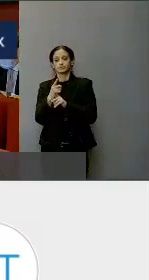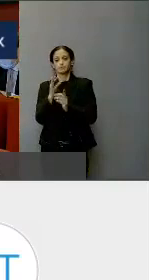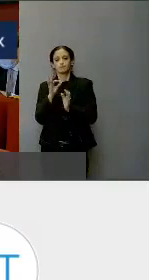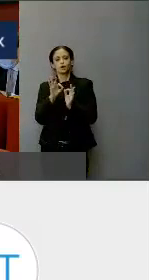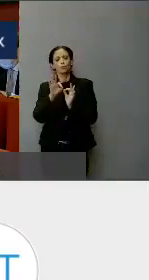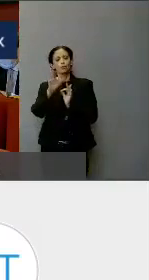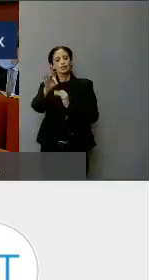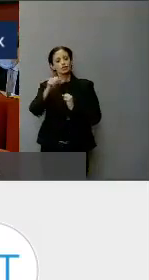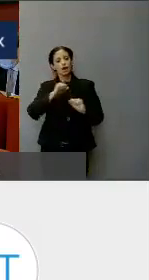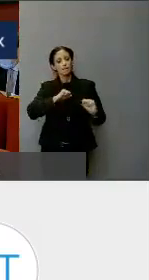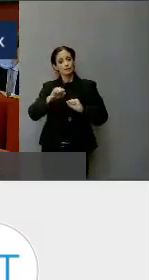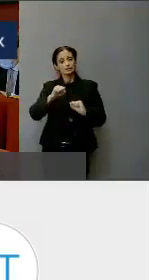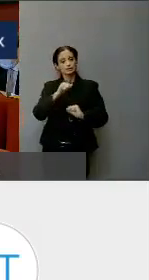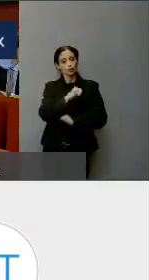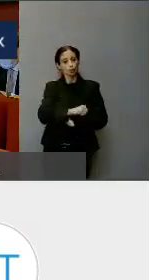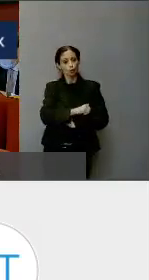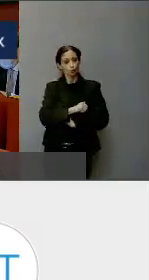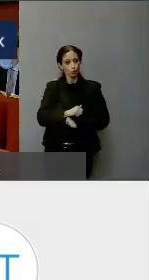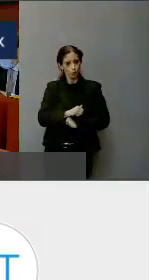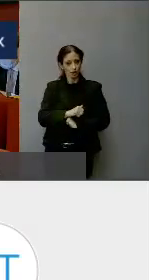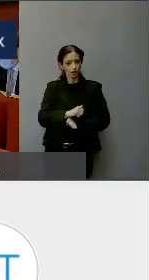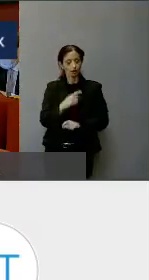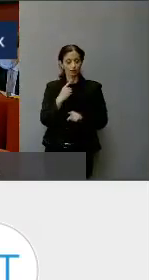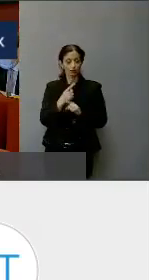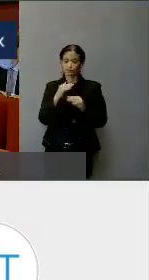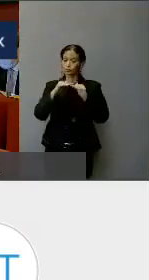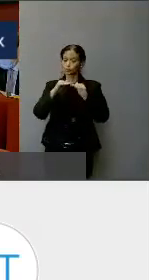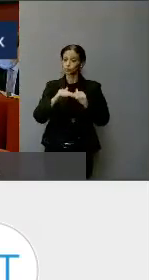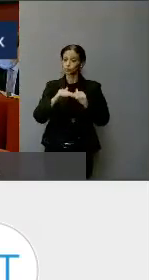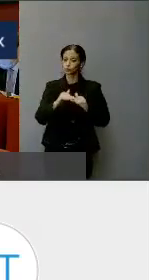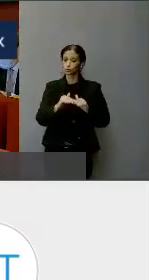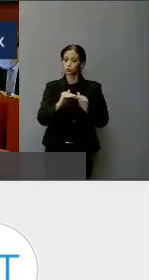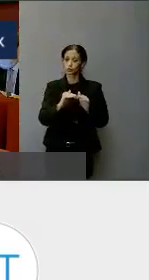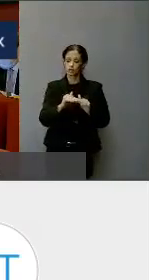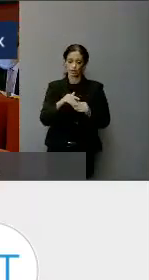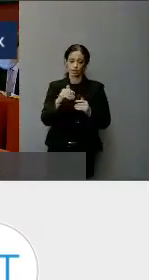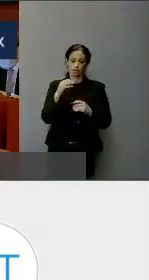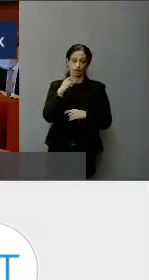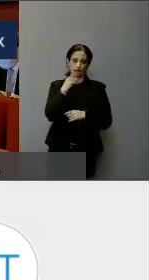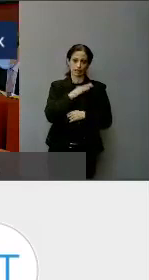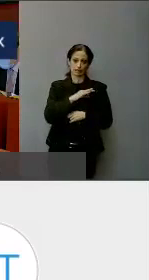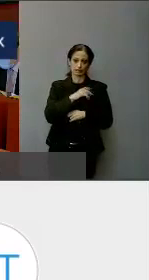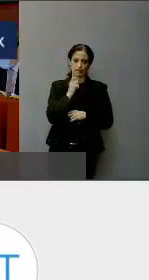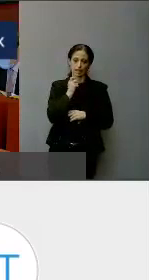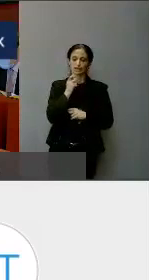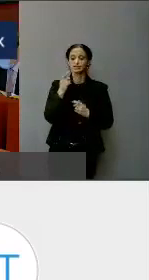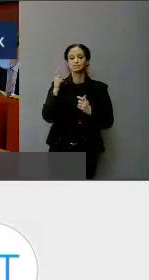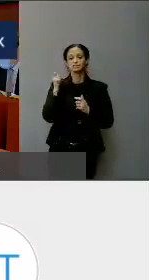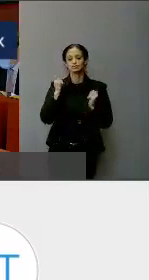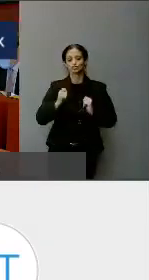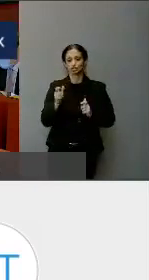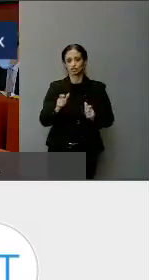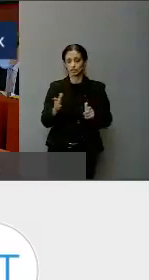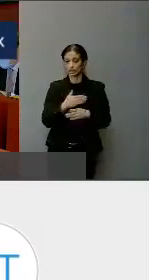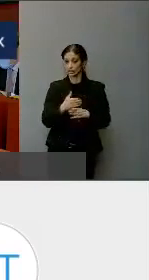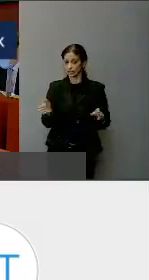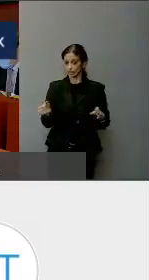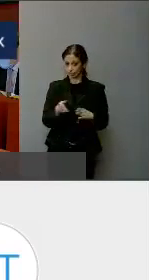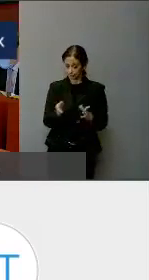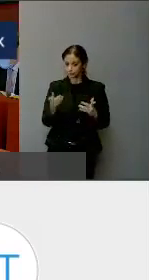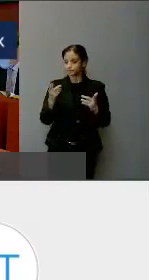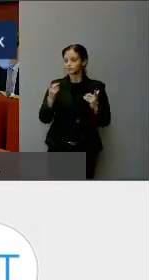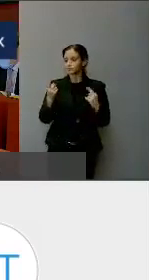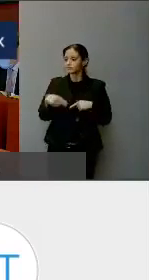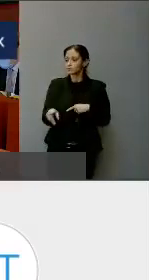comunale è quella di tutelare gli interessi dei cittadini e quindi come dire quando si fa e si parla di un'operazione